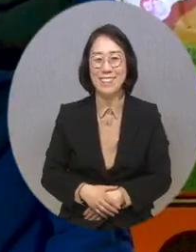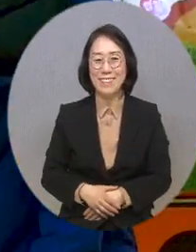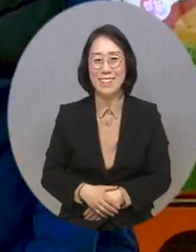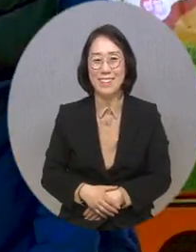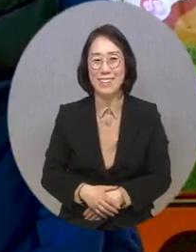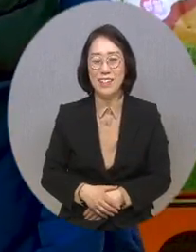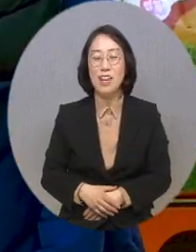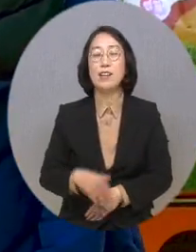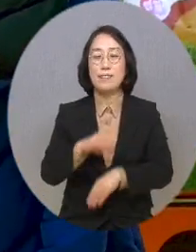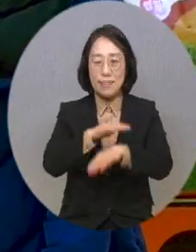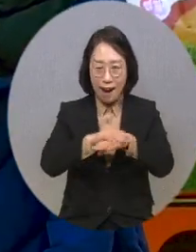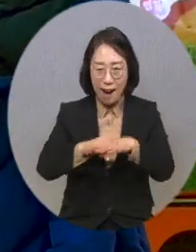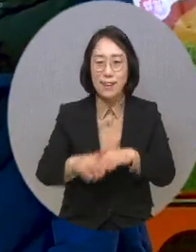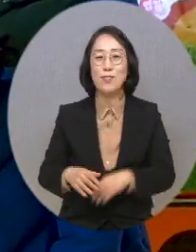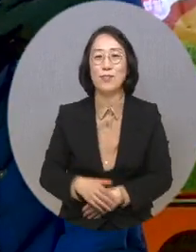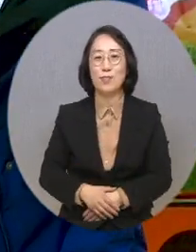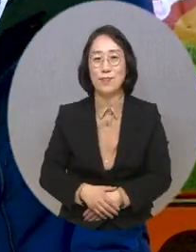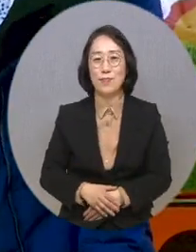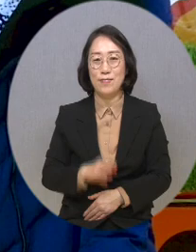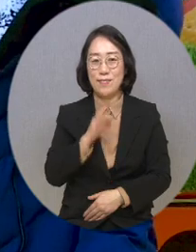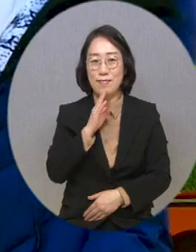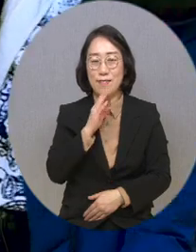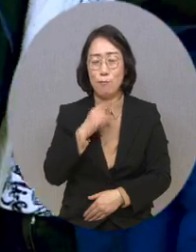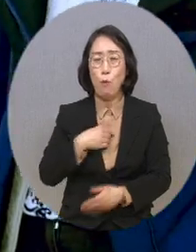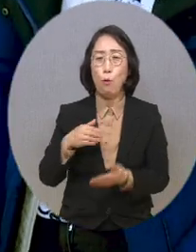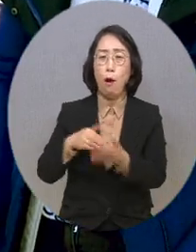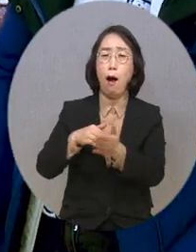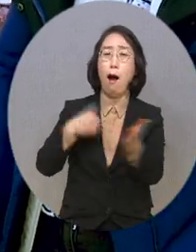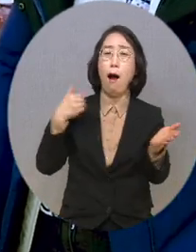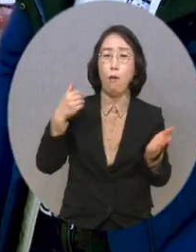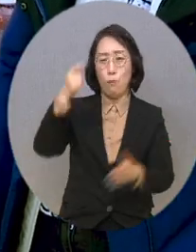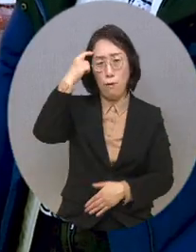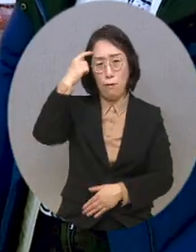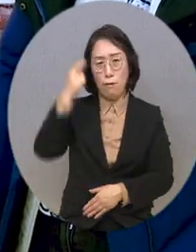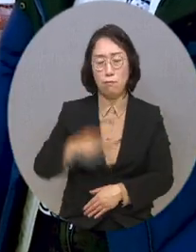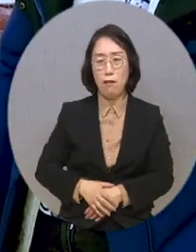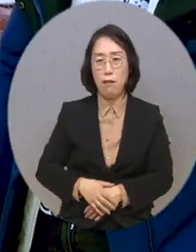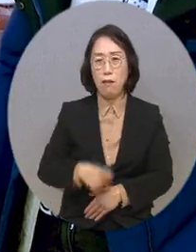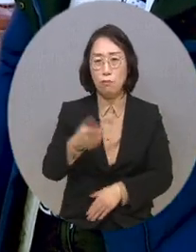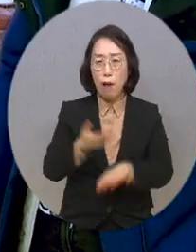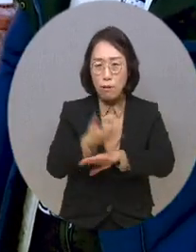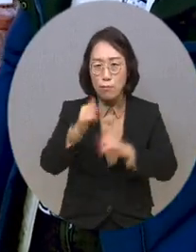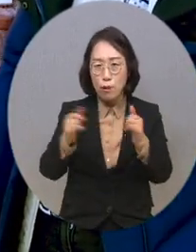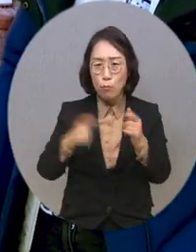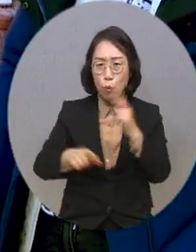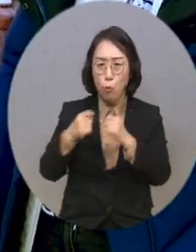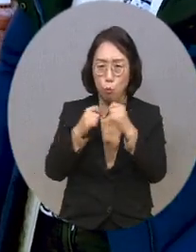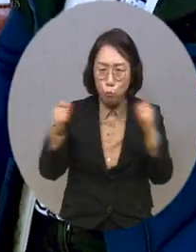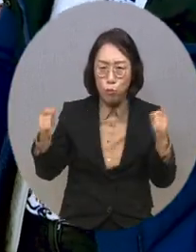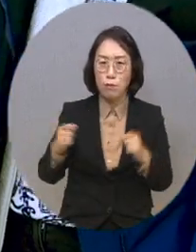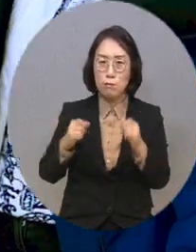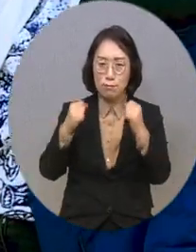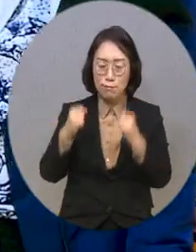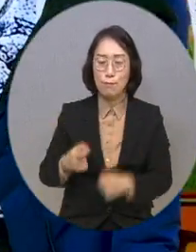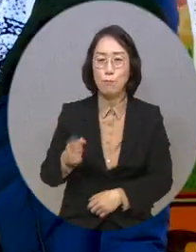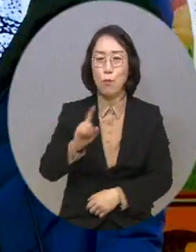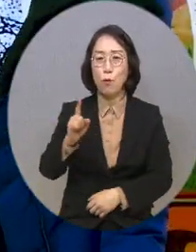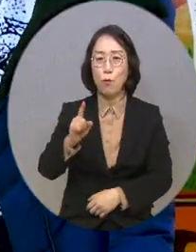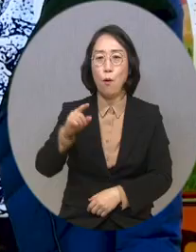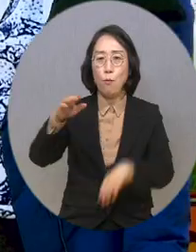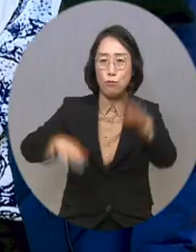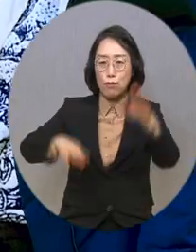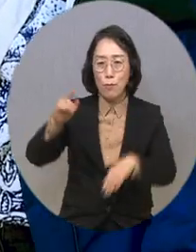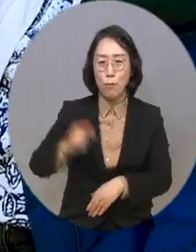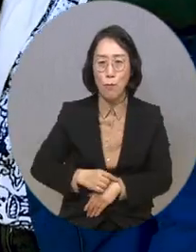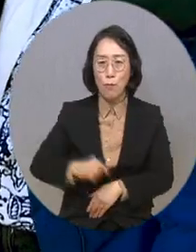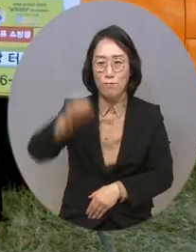아니, 제대로 했어요. 누나 안 돼. 더 해야지. 어떻게 나보고 가라 그래. 세상에. 딴 사람은 다 해놓고 나보고 그지, 가라. 그지. 그거는 불공평하지. 데모